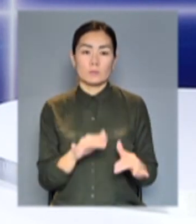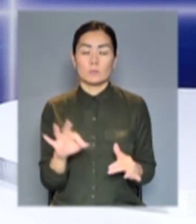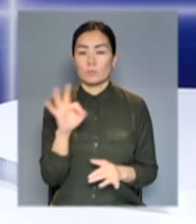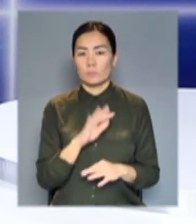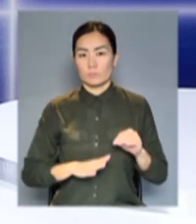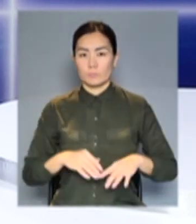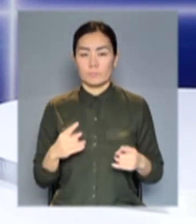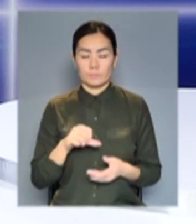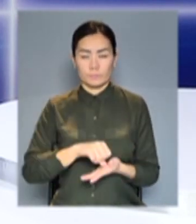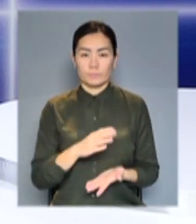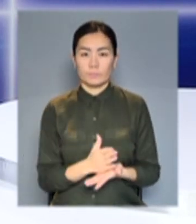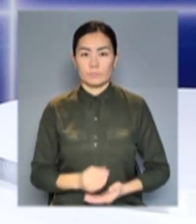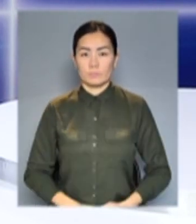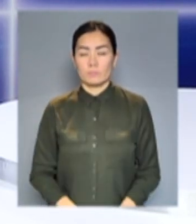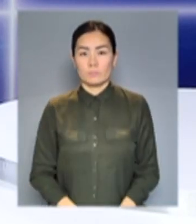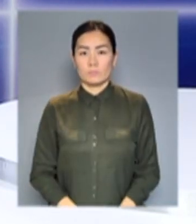жөніндегі салалардың өкілдері қатысты.